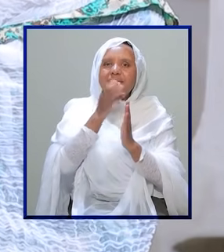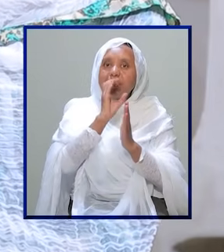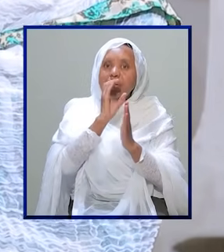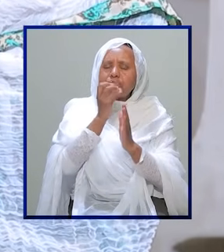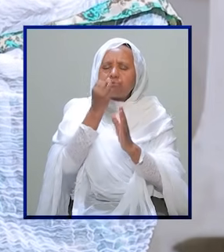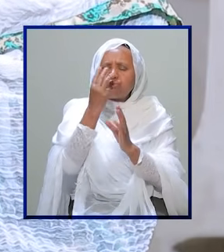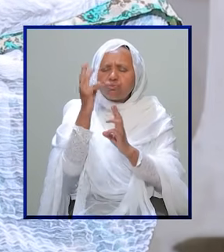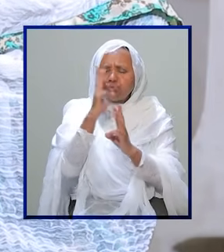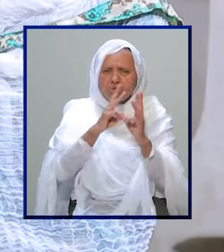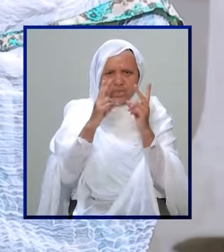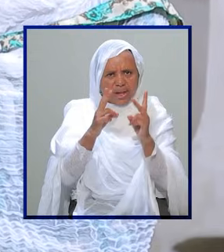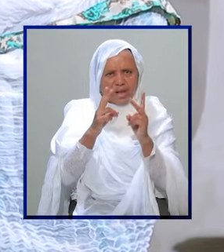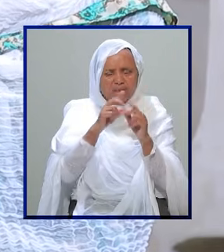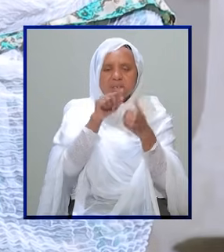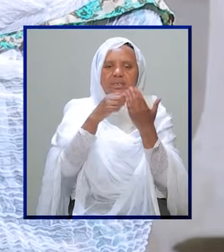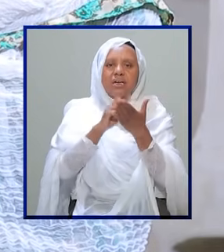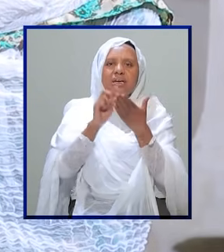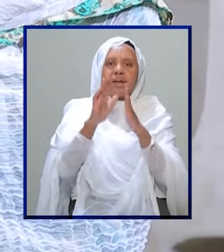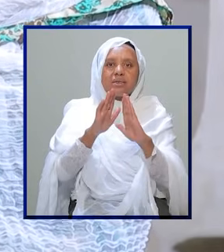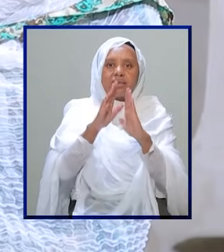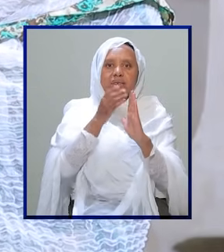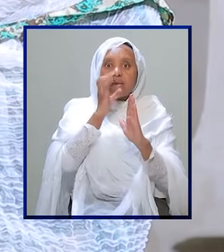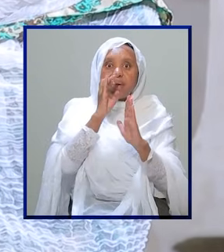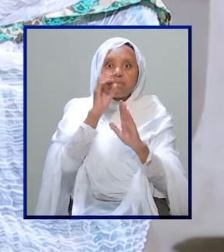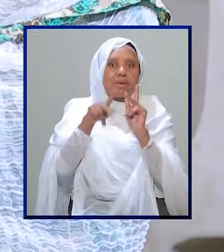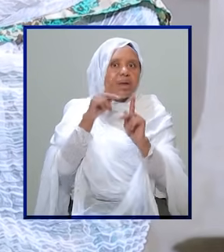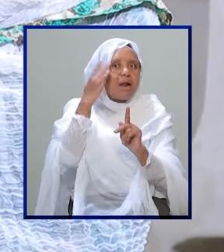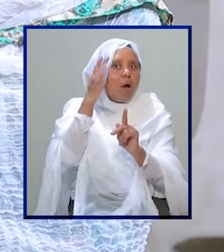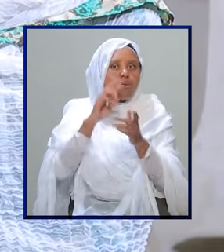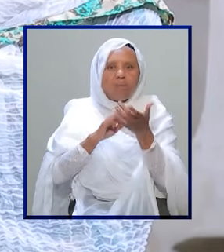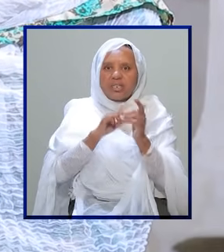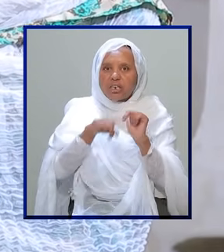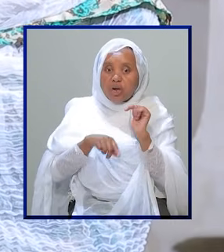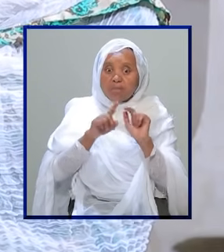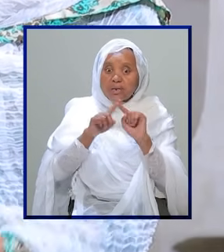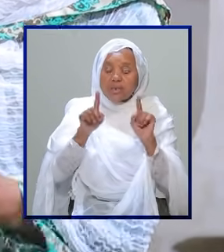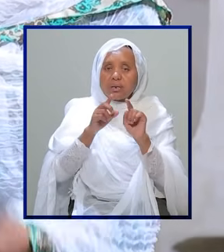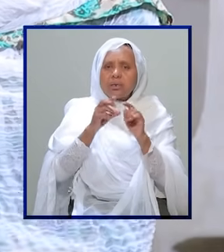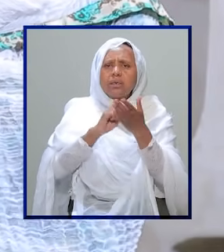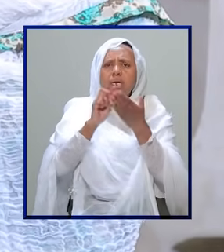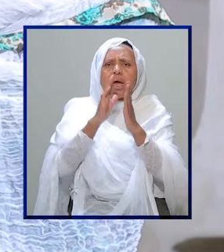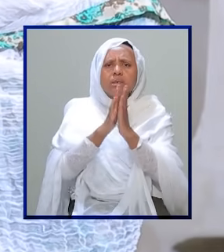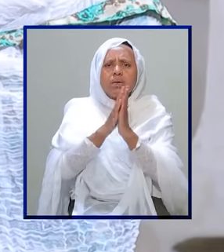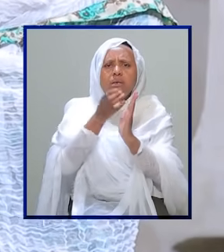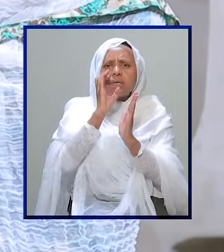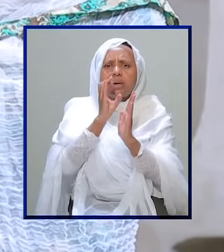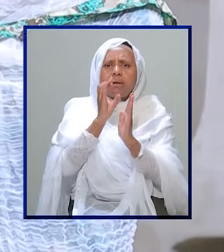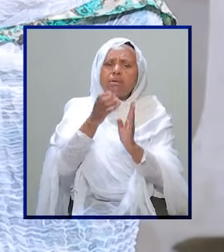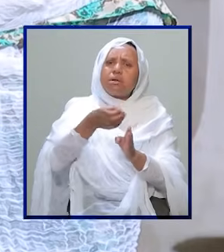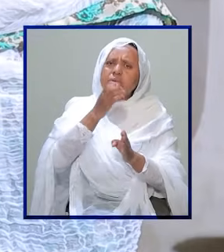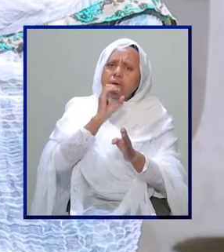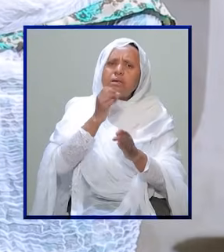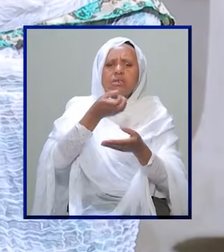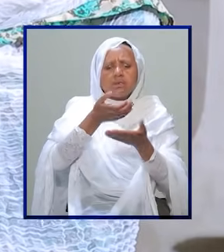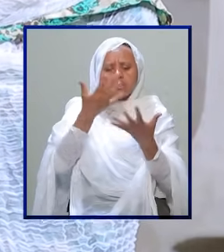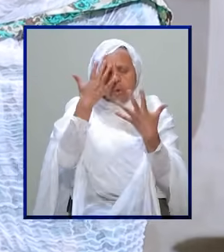ብዙ ችግር ይታያል። እንግዲህ ስለ ቅዳሴ ጸበል ምእመናን አያውቁም ማለት አይቻልም። ነገር ግን የቅዳሴን ጸበል እንደው በመናጠቅ እናስቀዳና